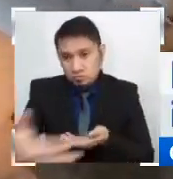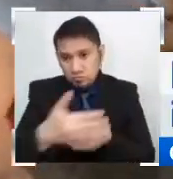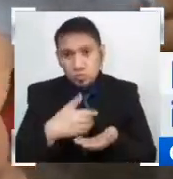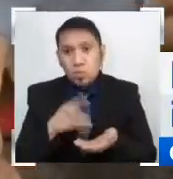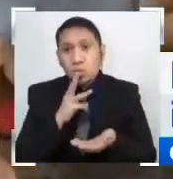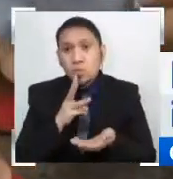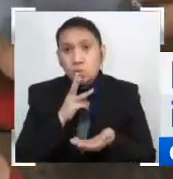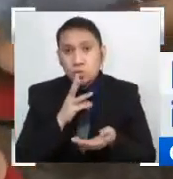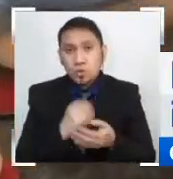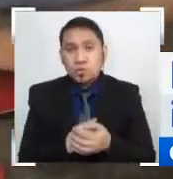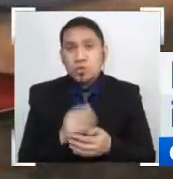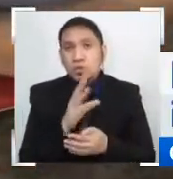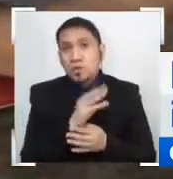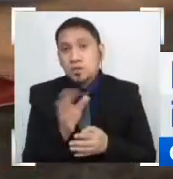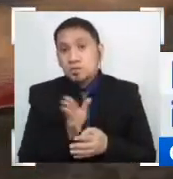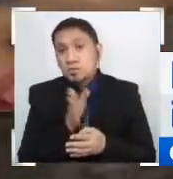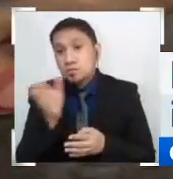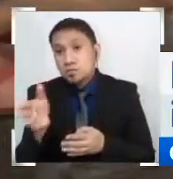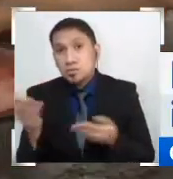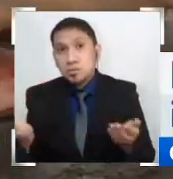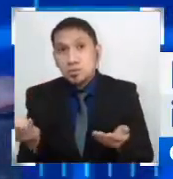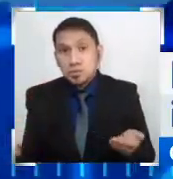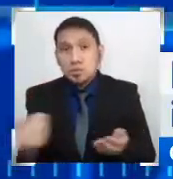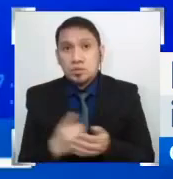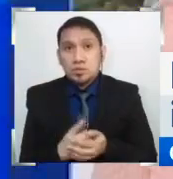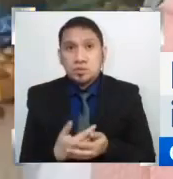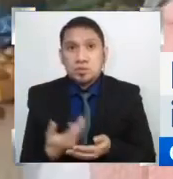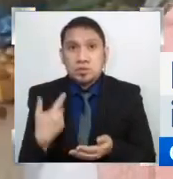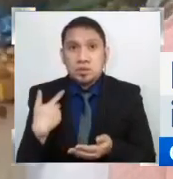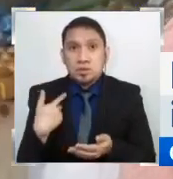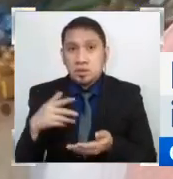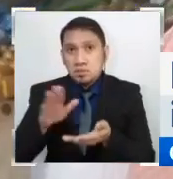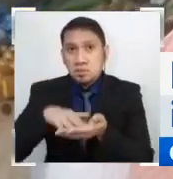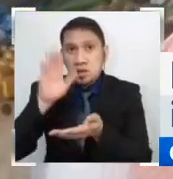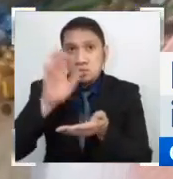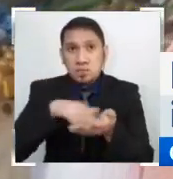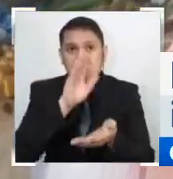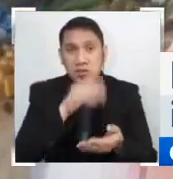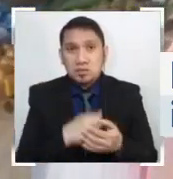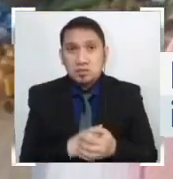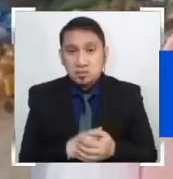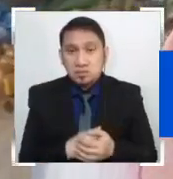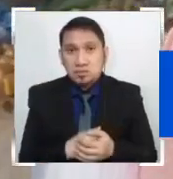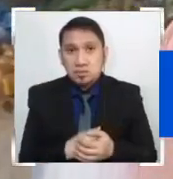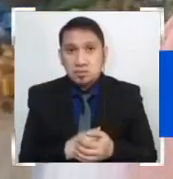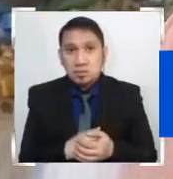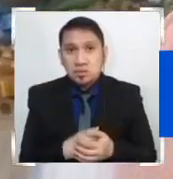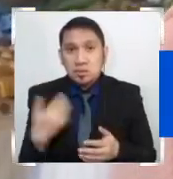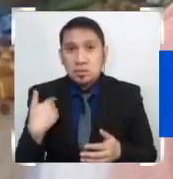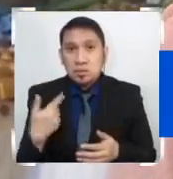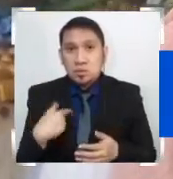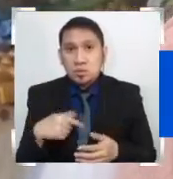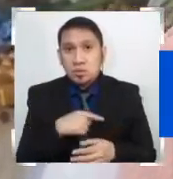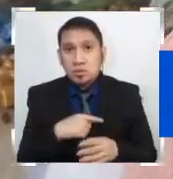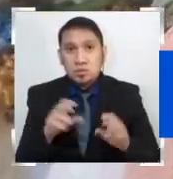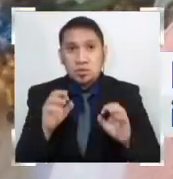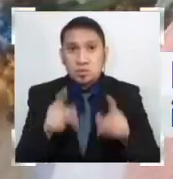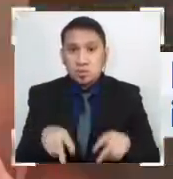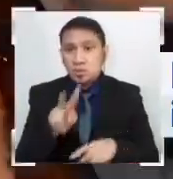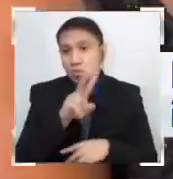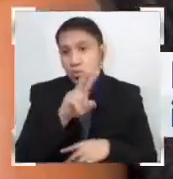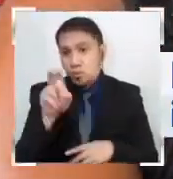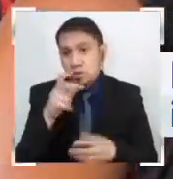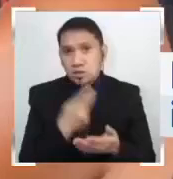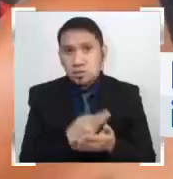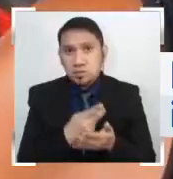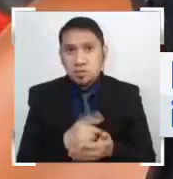refilling station, malaki rin daw ang isinipa ng presyo. I-grab na lang kami ng opportunity ng 200 pesos per